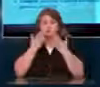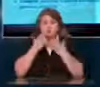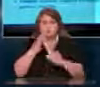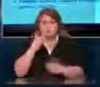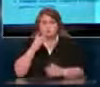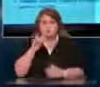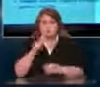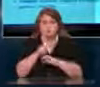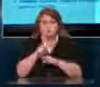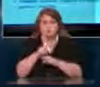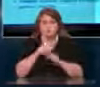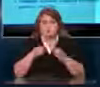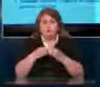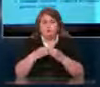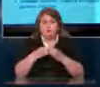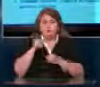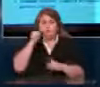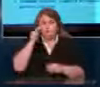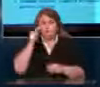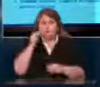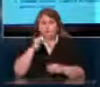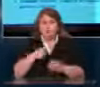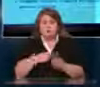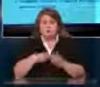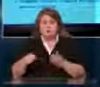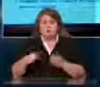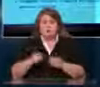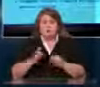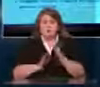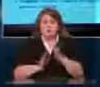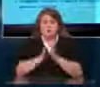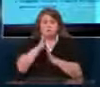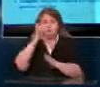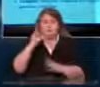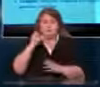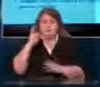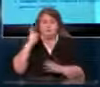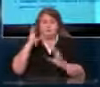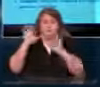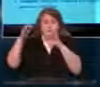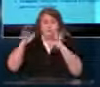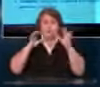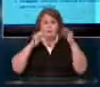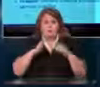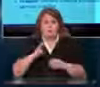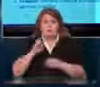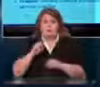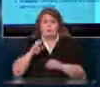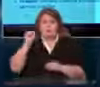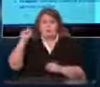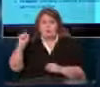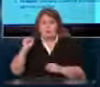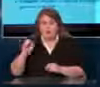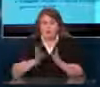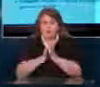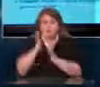из заданий. Группа учащихся отметила резкое увеличение растительности на двух холмах долины. На склоне А